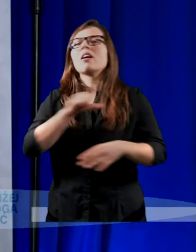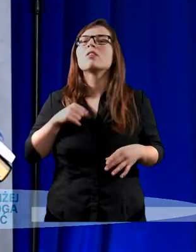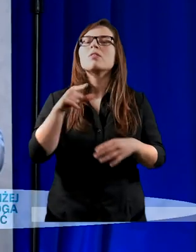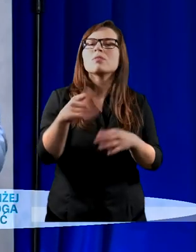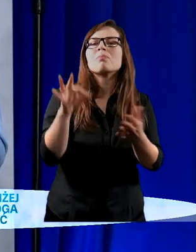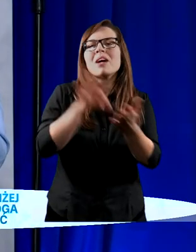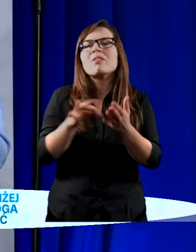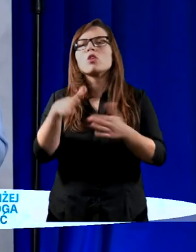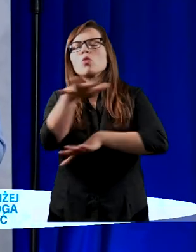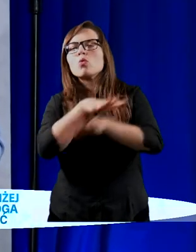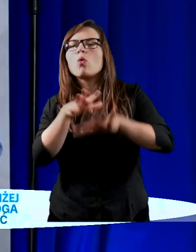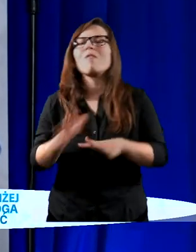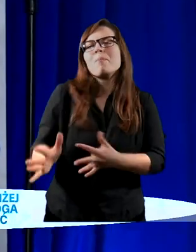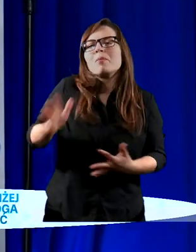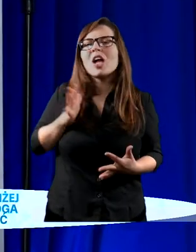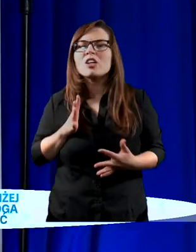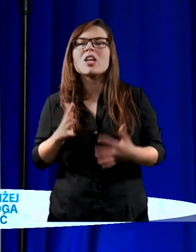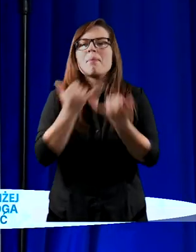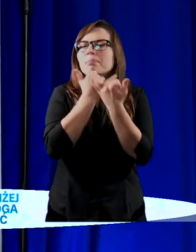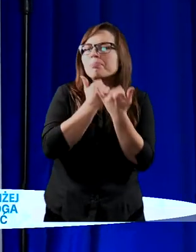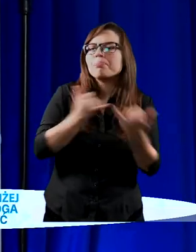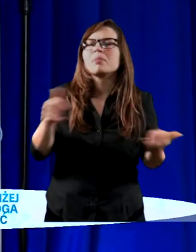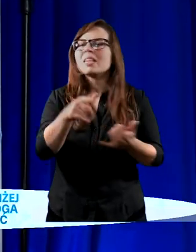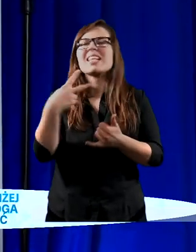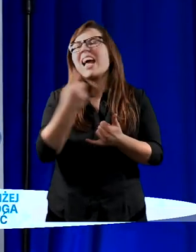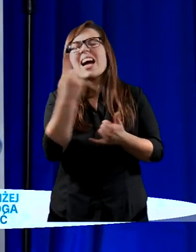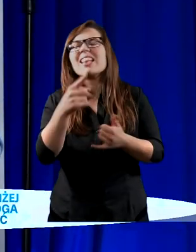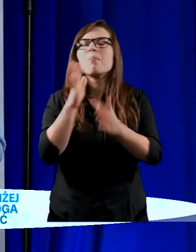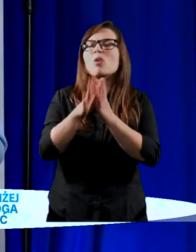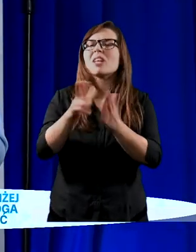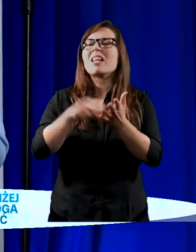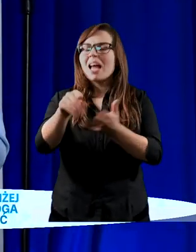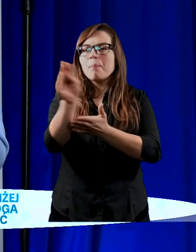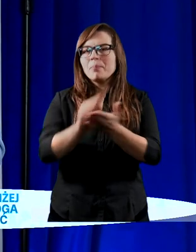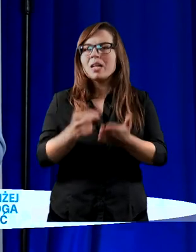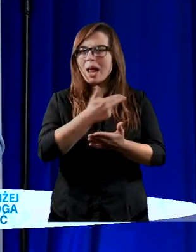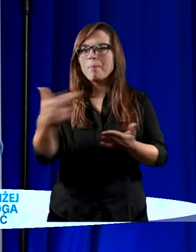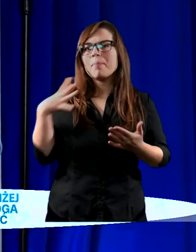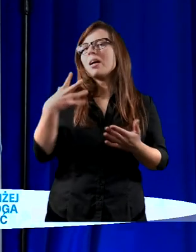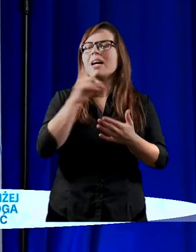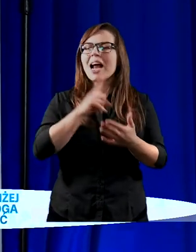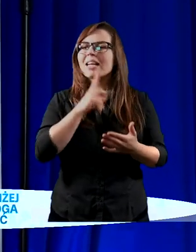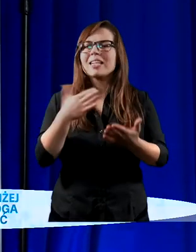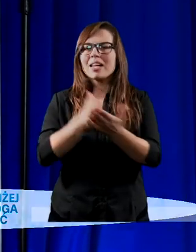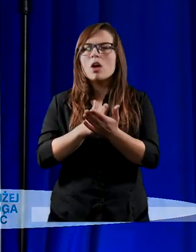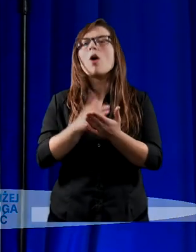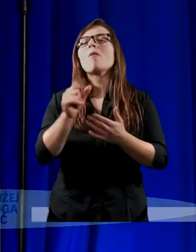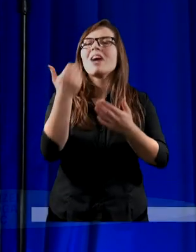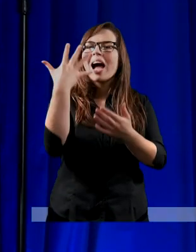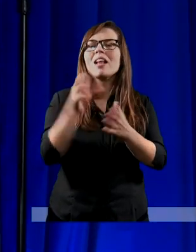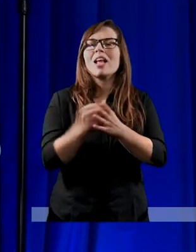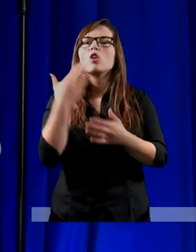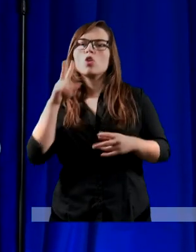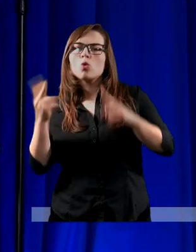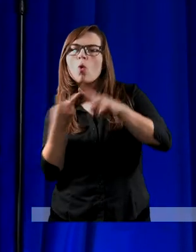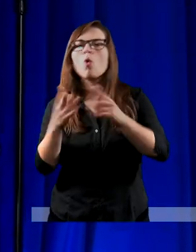właśnie duchowymi przeżyciami, chociaż to nie jest jedyna książka, którą napisałem na tematy religijne, bo w ręku